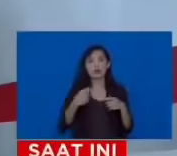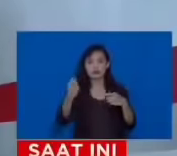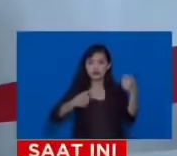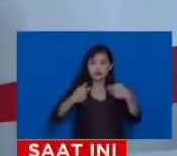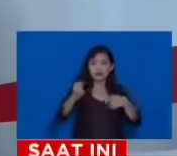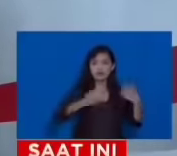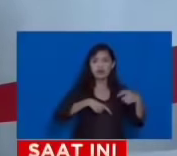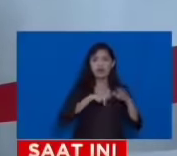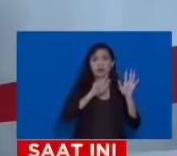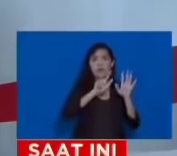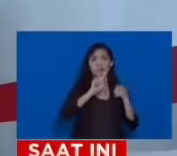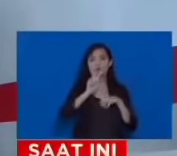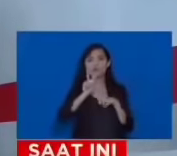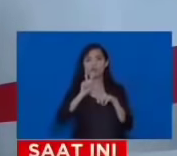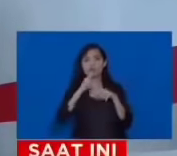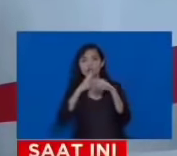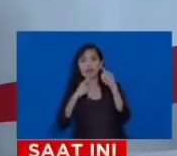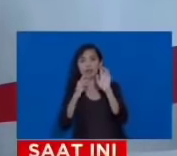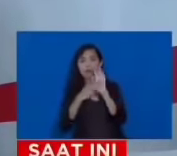Donasi dari seluruh penjuru dunia,